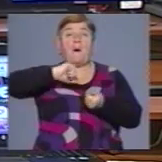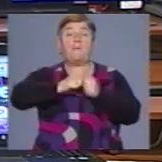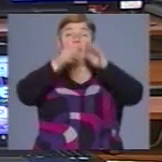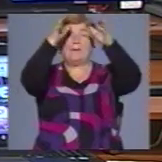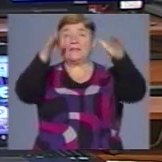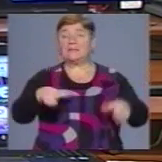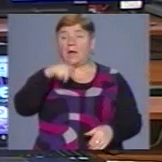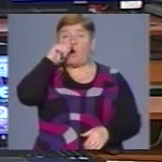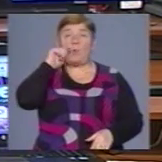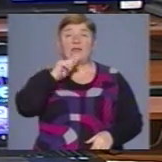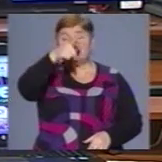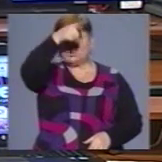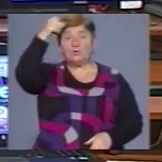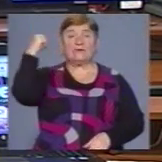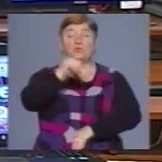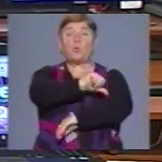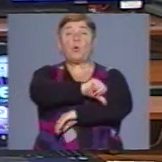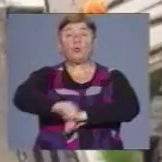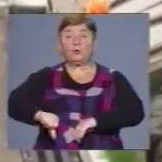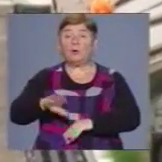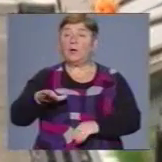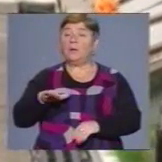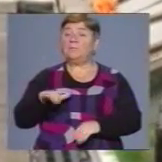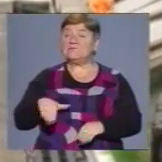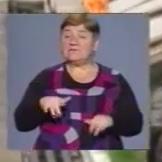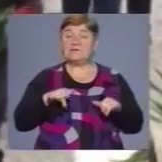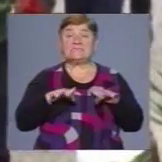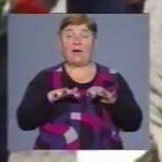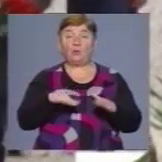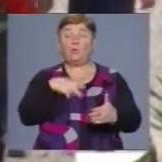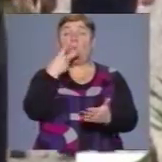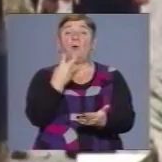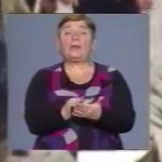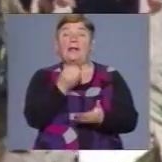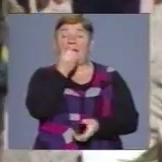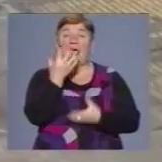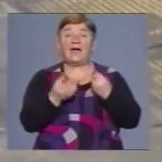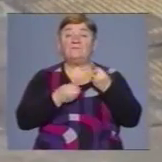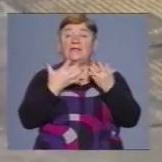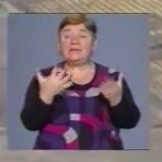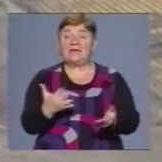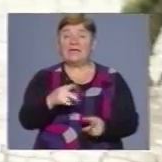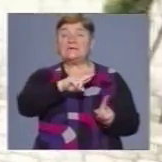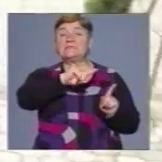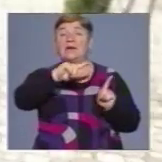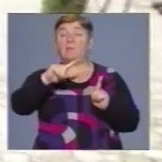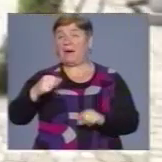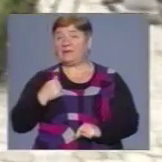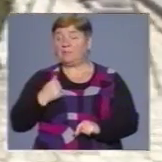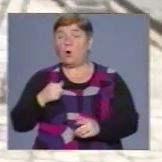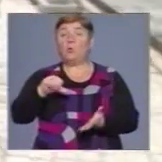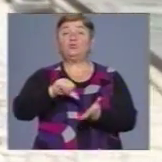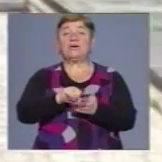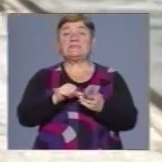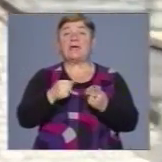на українсько-словацькому кордоні. Після цього учасники заходів поклали квіти до монументу добровольцям Закарпаття, учасникам